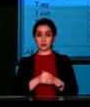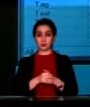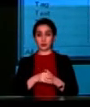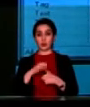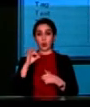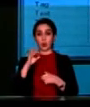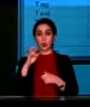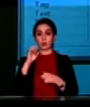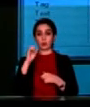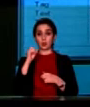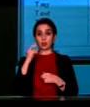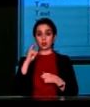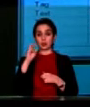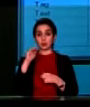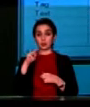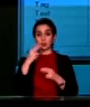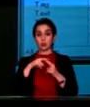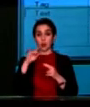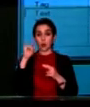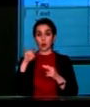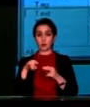Obyekt inspektor oynasidan